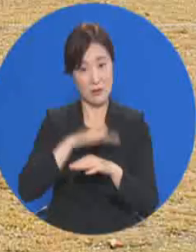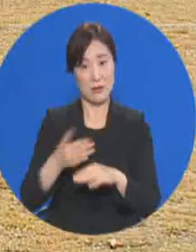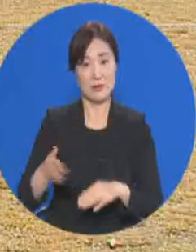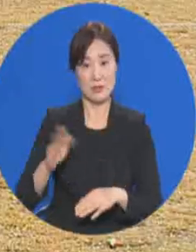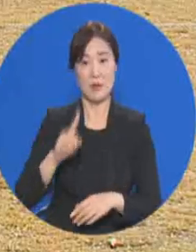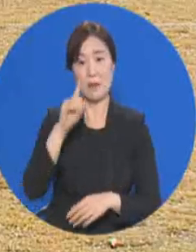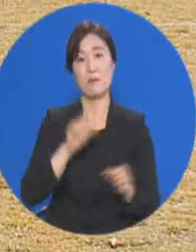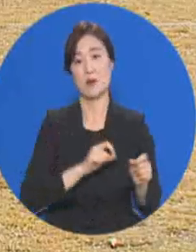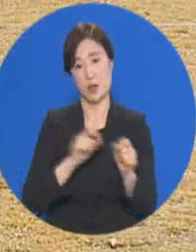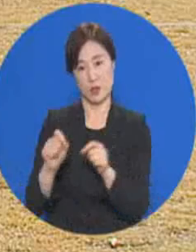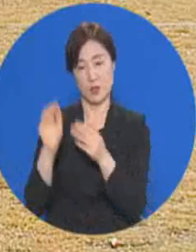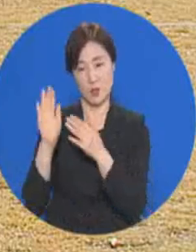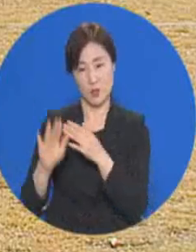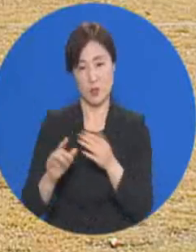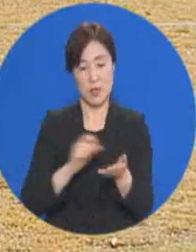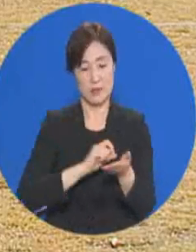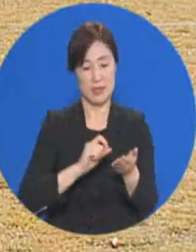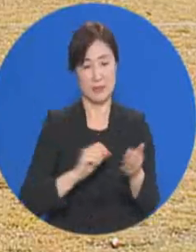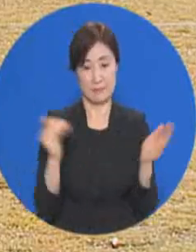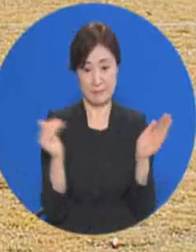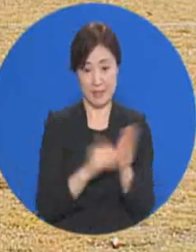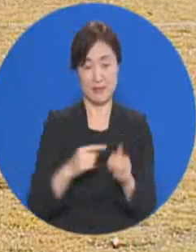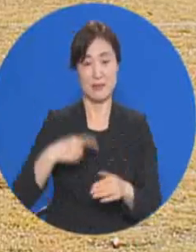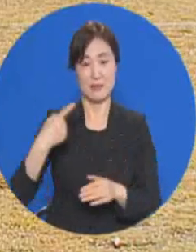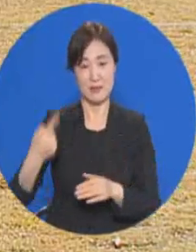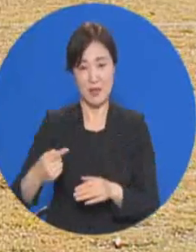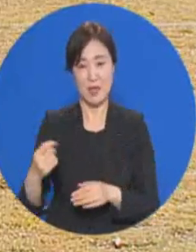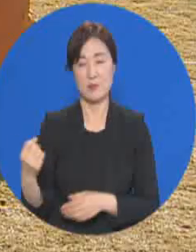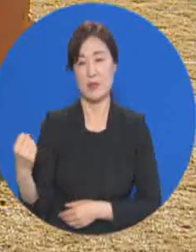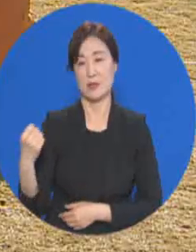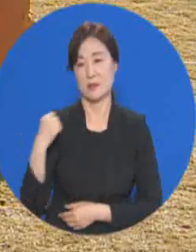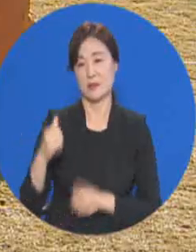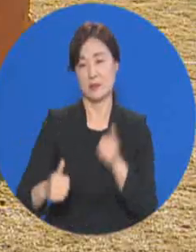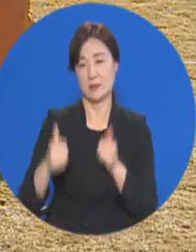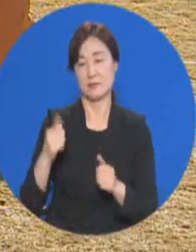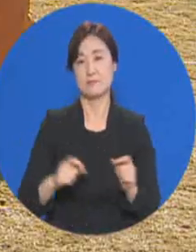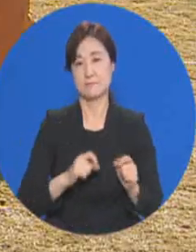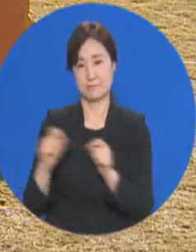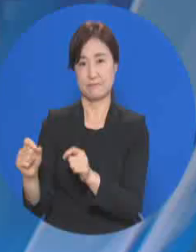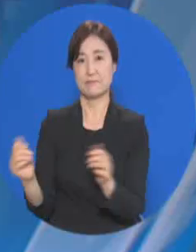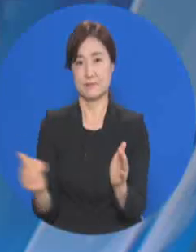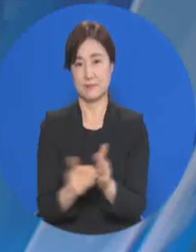뒤 필기시험은 치렀지만 체력시험은 다시 늦춰졌습니다.